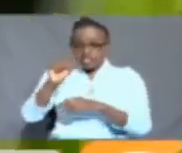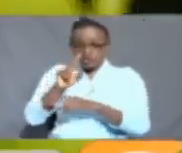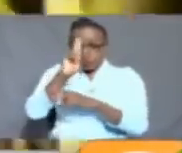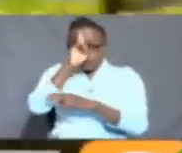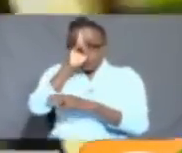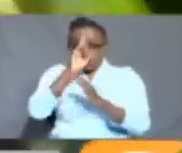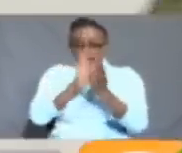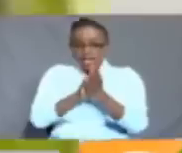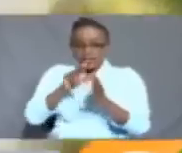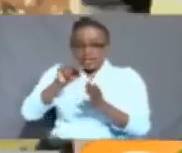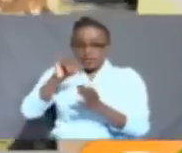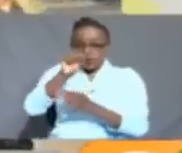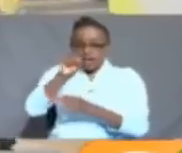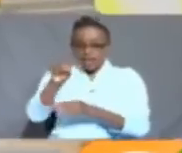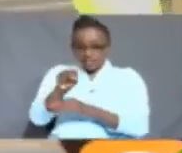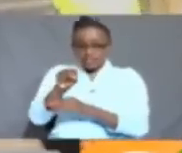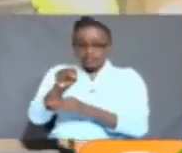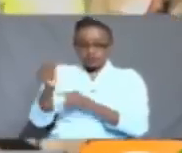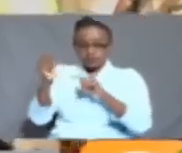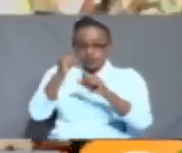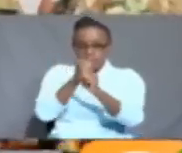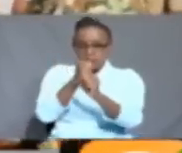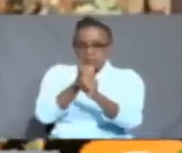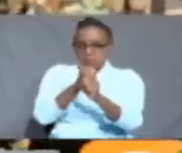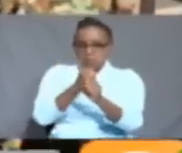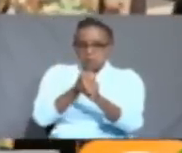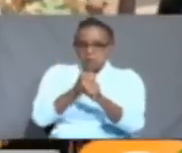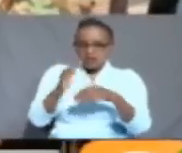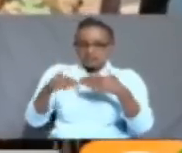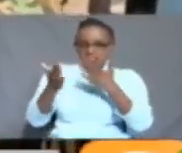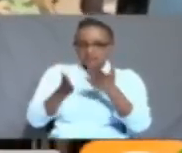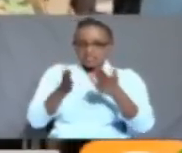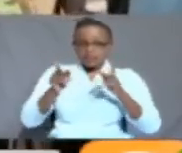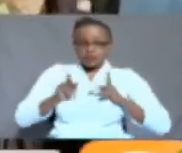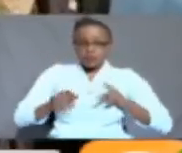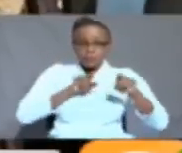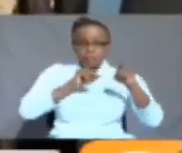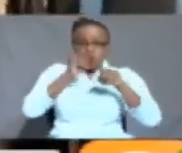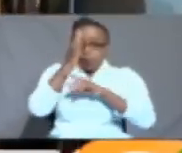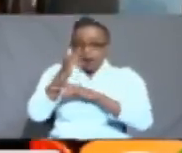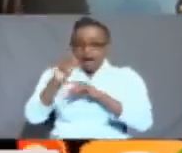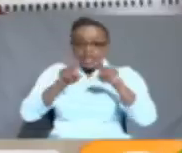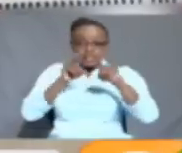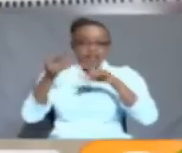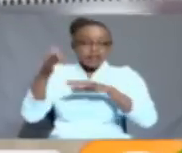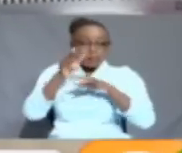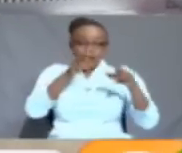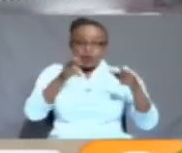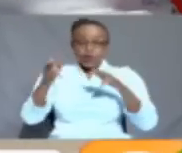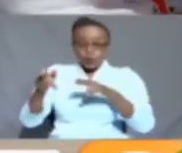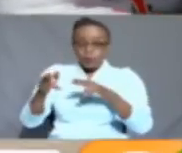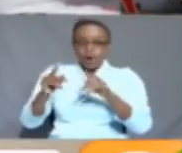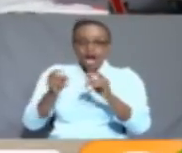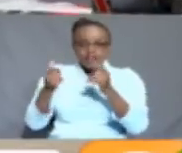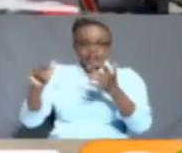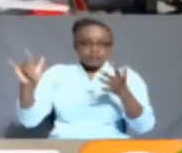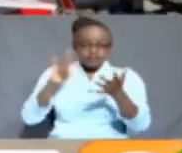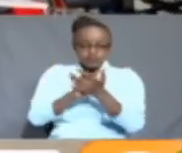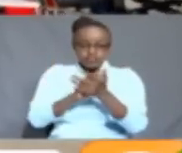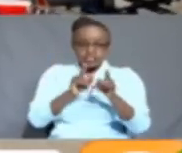polisi na maafisa wa huduma kwa vijana kuwahudumia wasafiri ili usafiri urejelewe. Ndege kadhaa